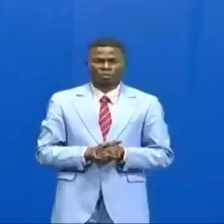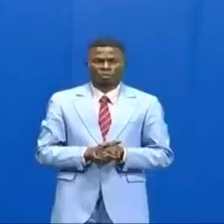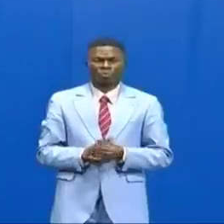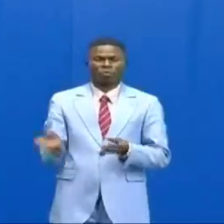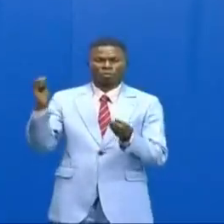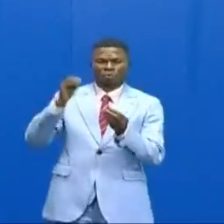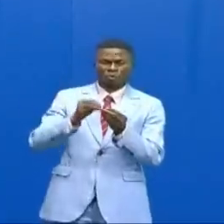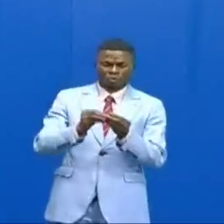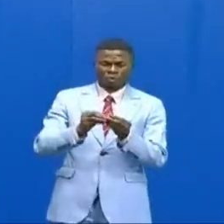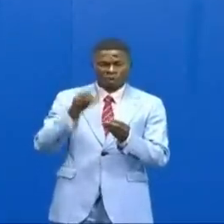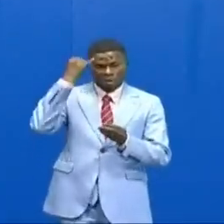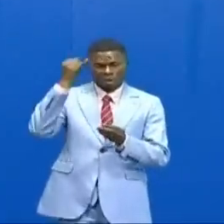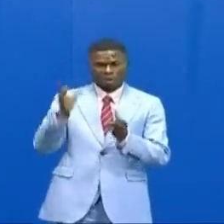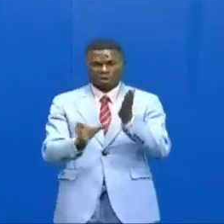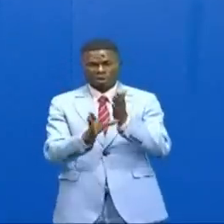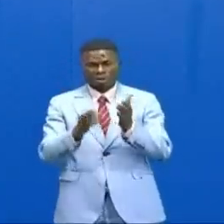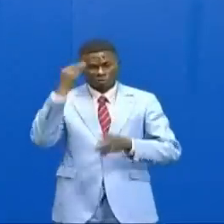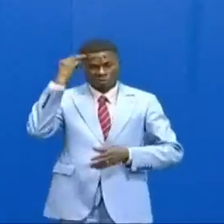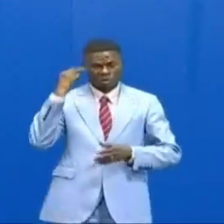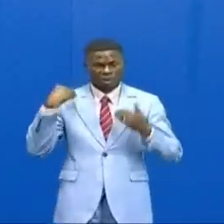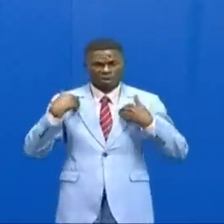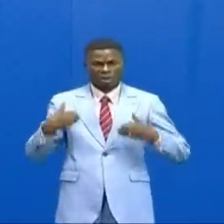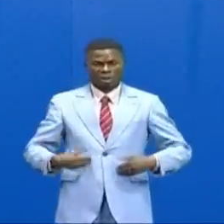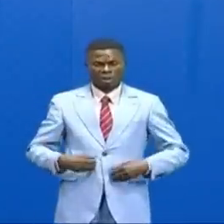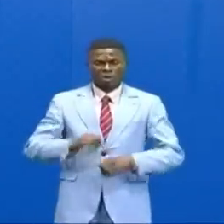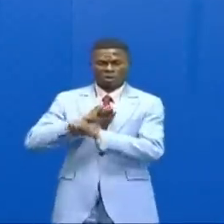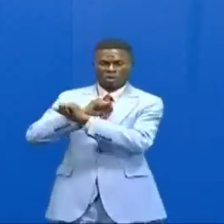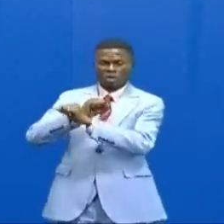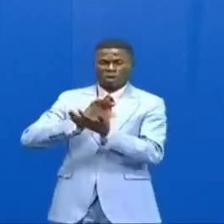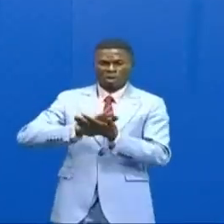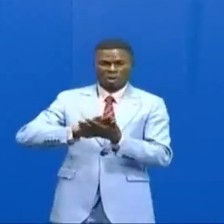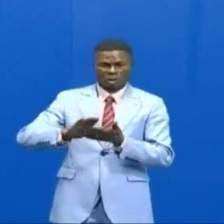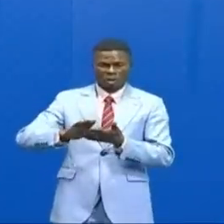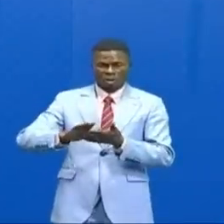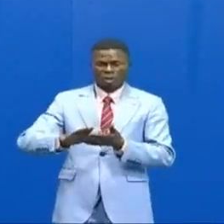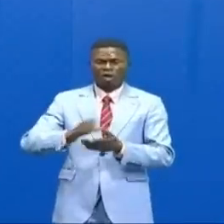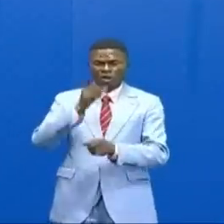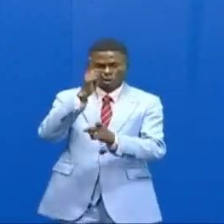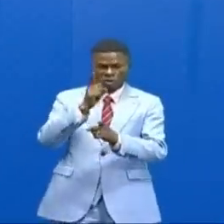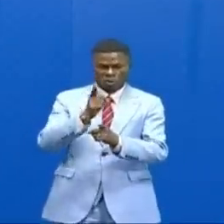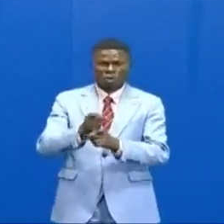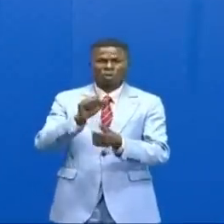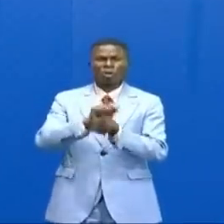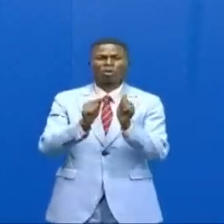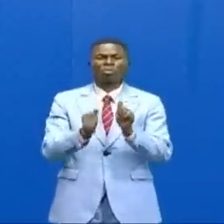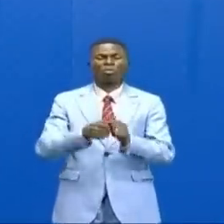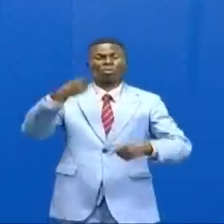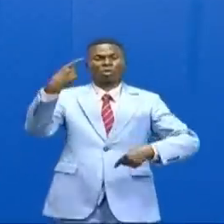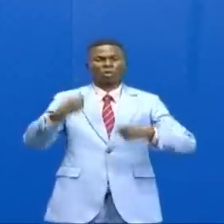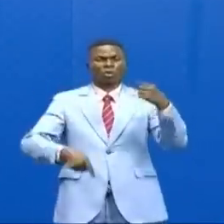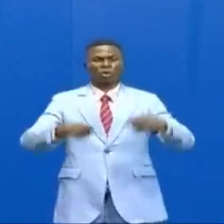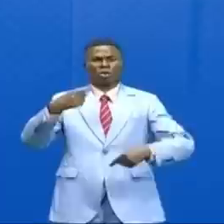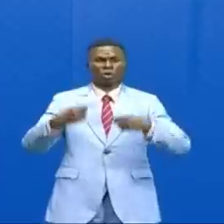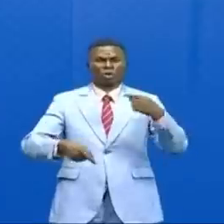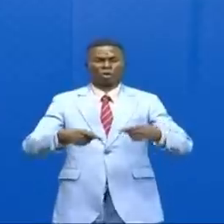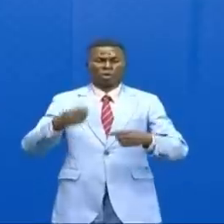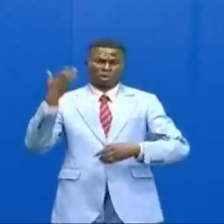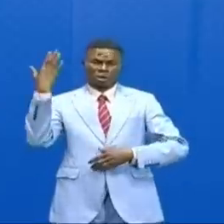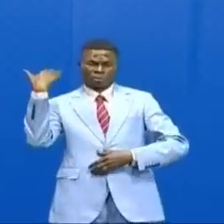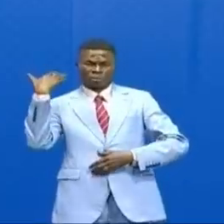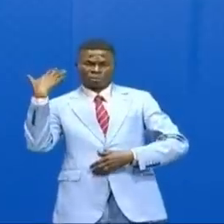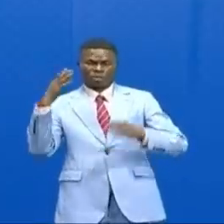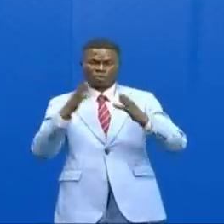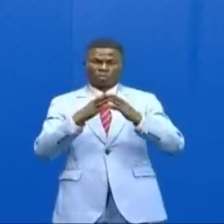Complétant la vice-ministre de la Santé publique, Hygiène et Prévention, spécifiquement sur les discussions qui ont eu lieu récemment